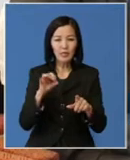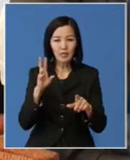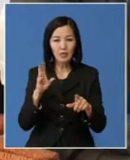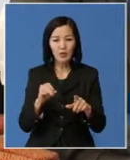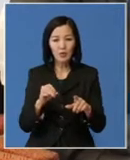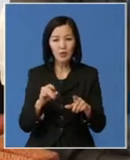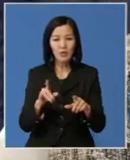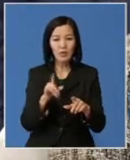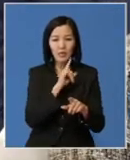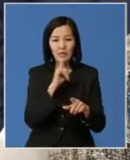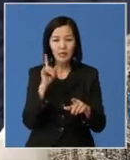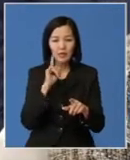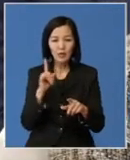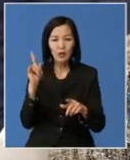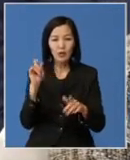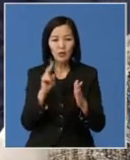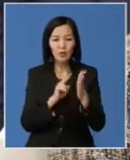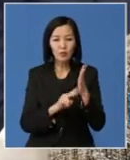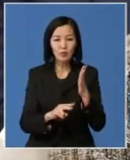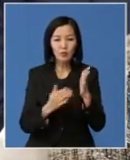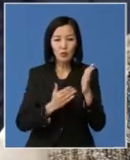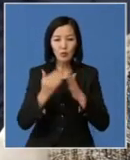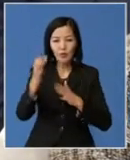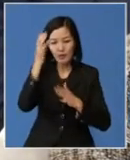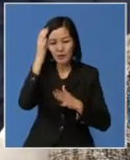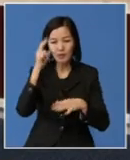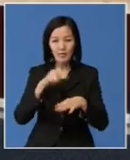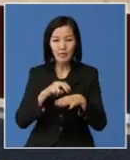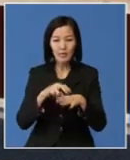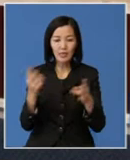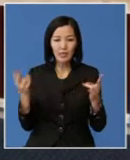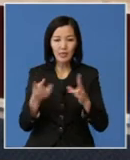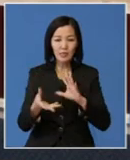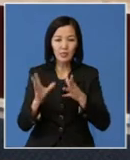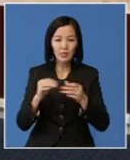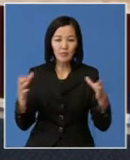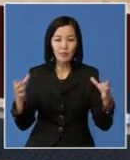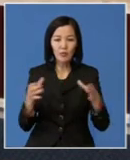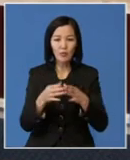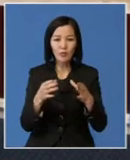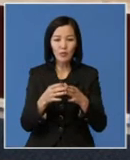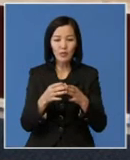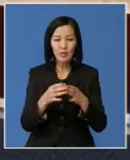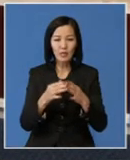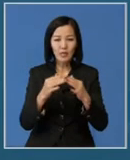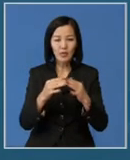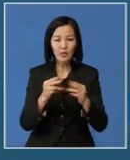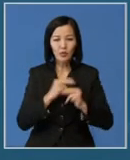сынды 170 жоғары білімді дәрігер қажет. Маман жетіспеушілігінен жалпы бөлімдегі дәрігерлердің жүктемесі азаймай отыр.